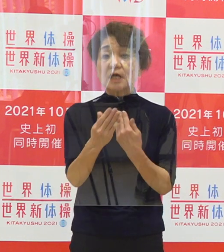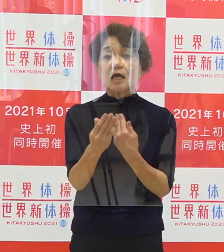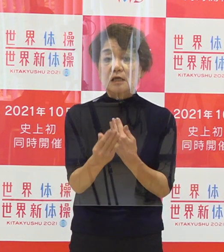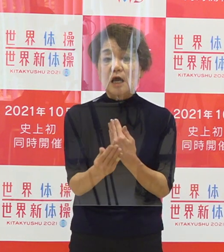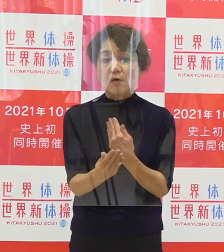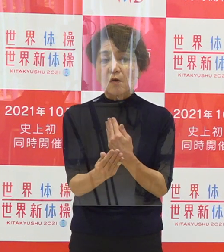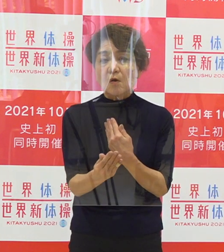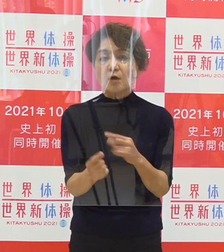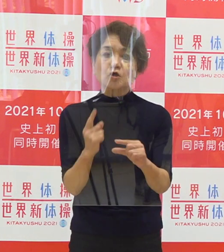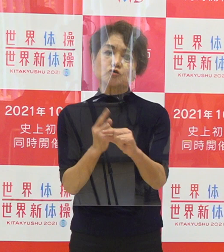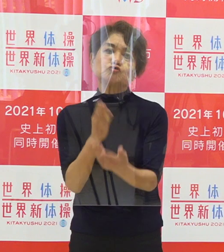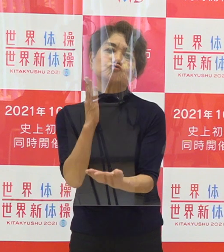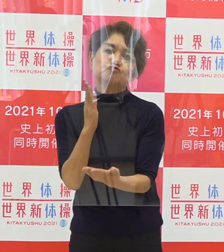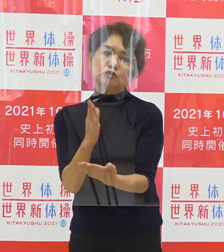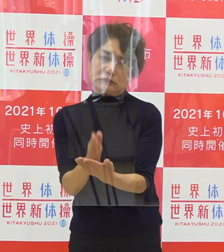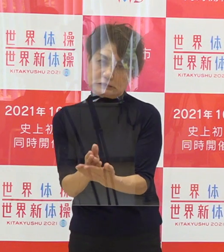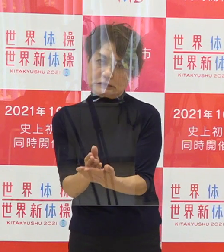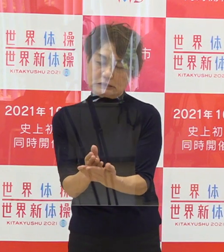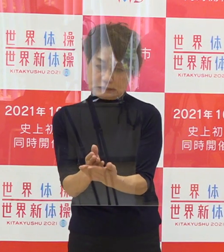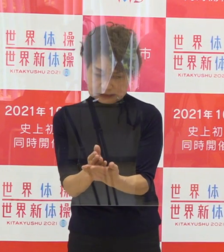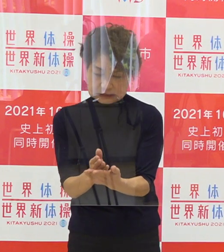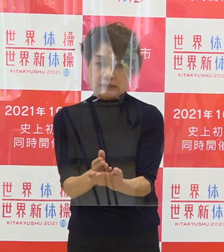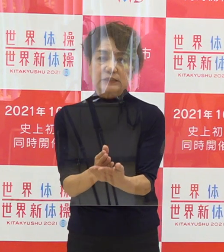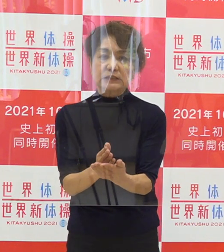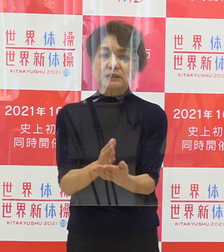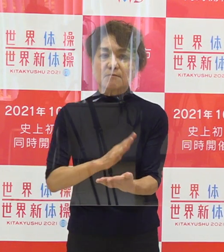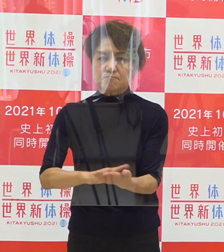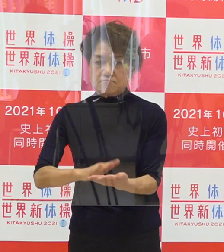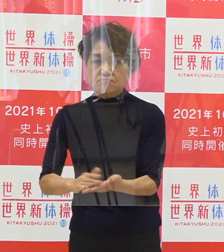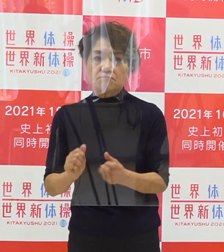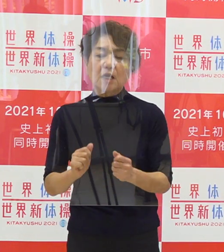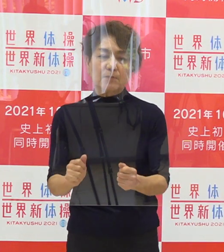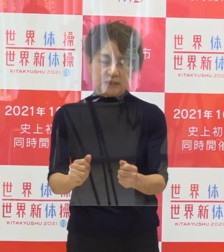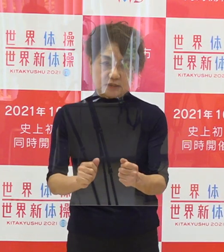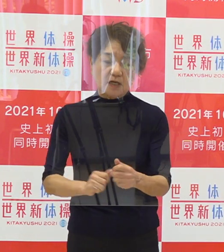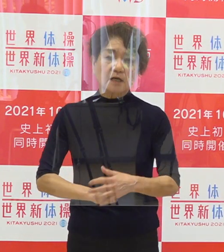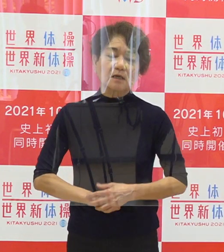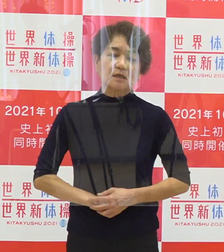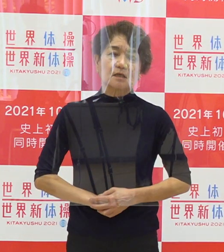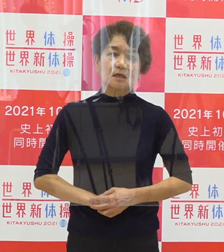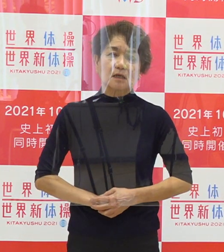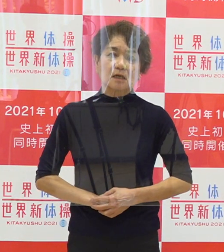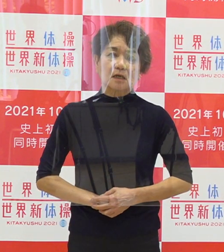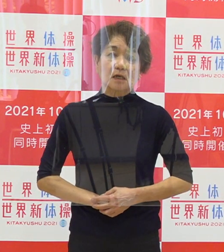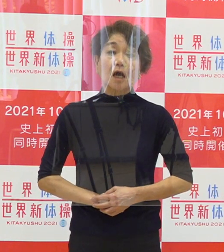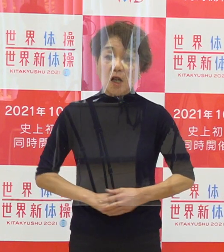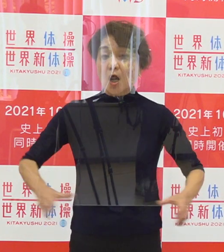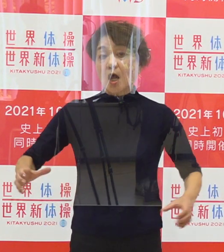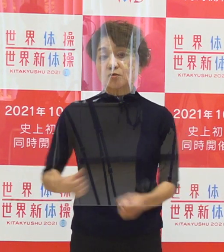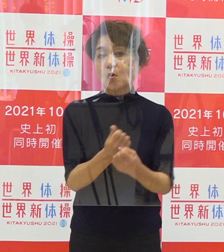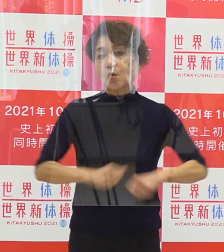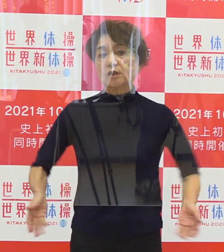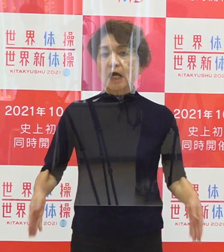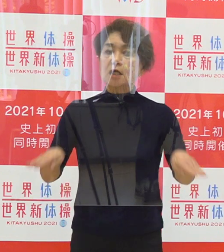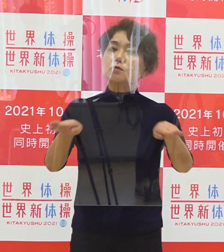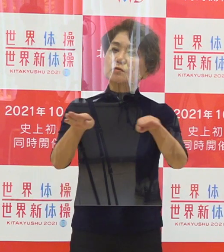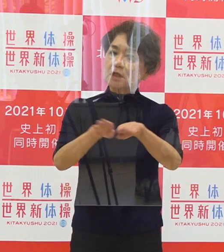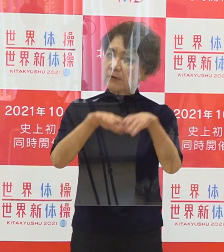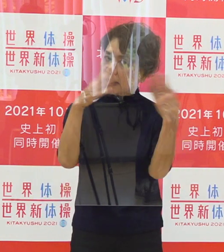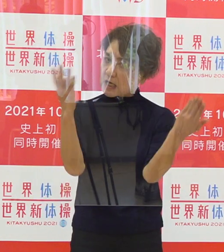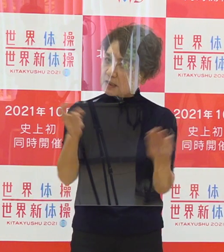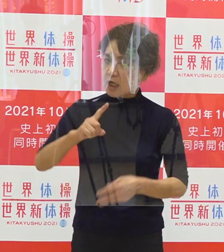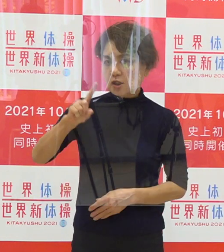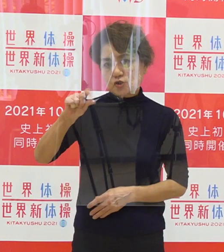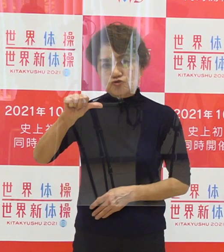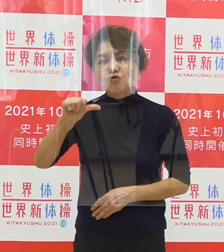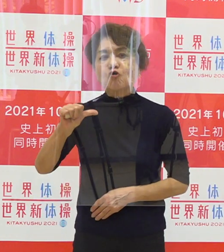しまして徹底した消毒を行ったところであります。総合体育館ではだいたい15分で全体